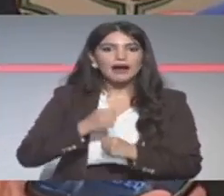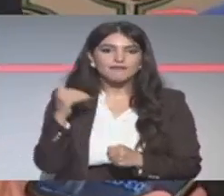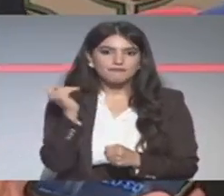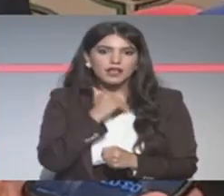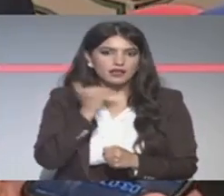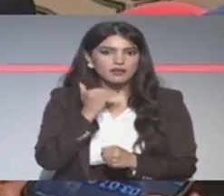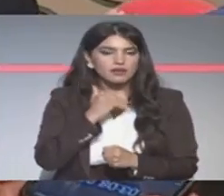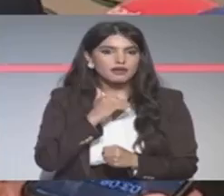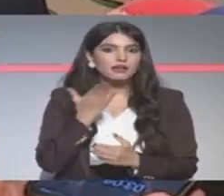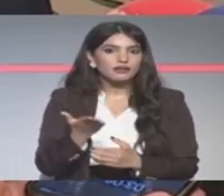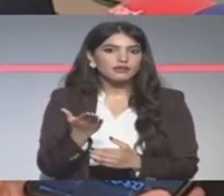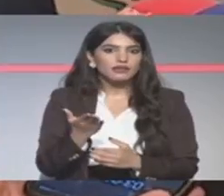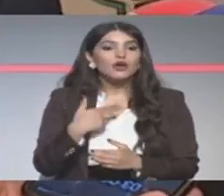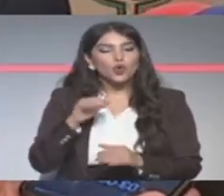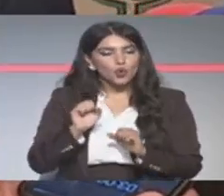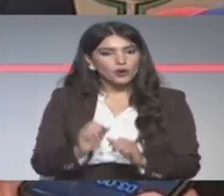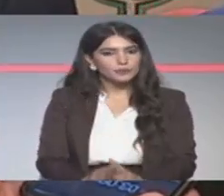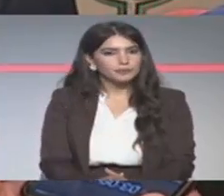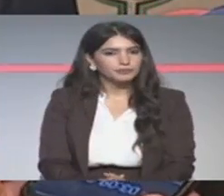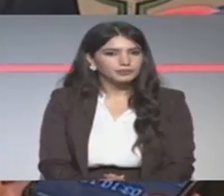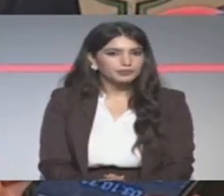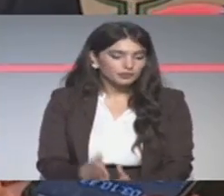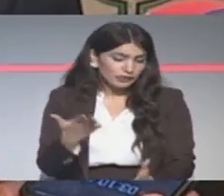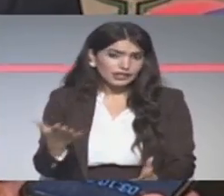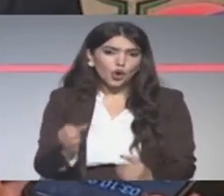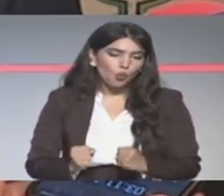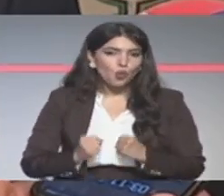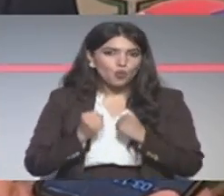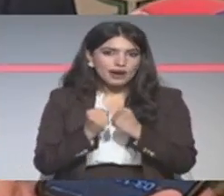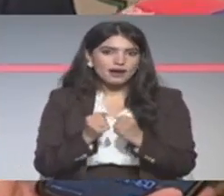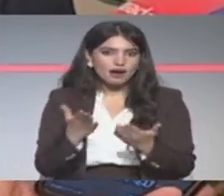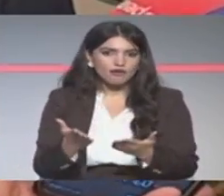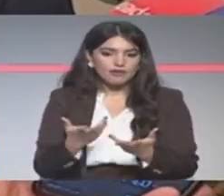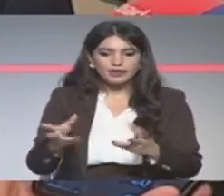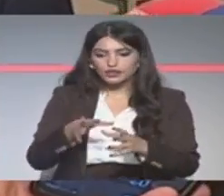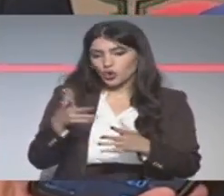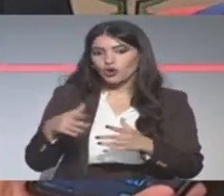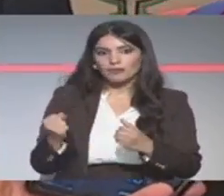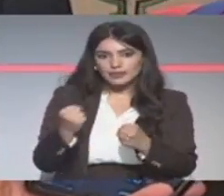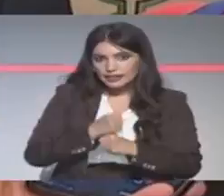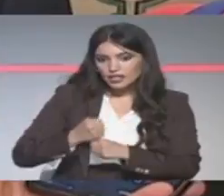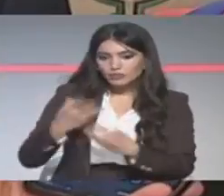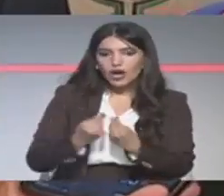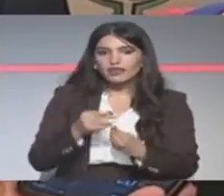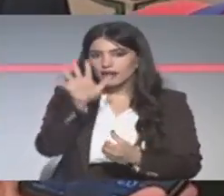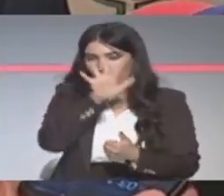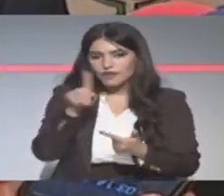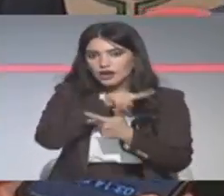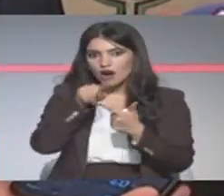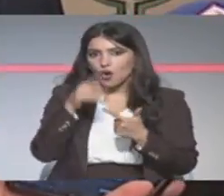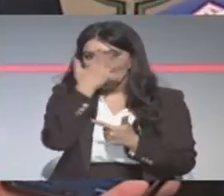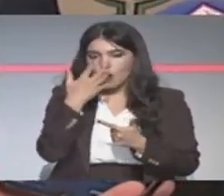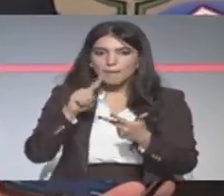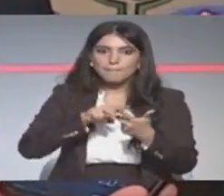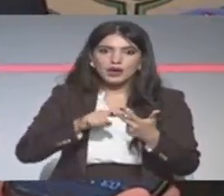يعني أكثر نجاعة، وسوف نحاول أن نجدها في الفضاء الإفريقي والفضاء الآسيوي وفضاء